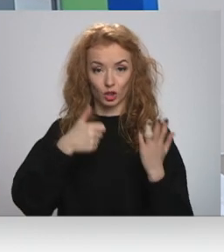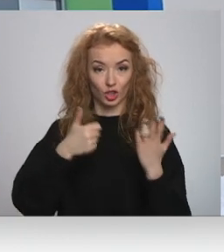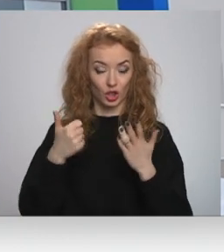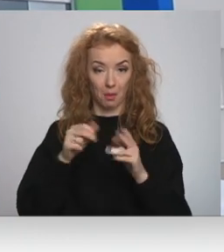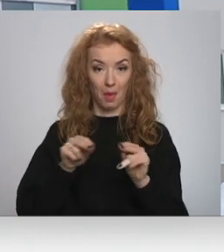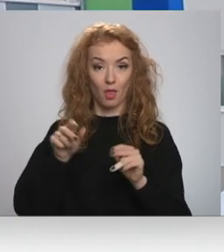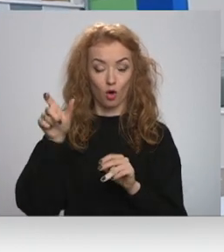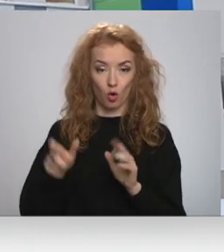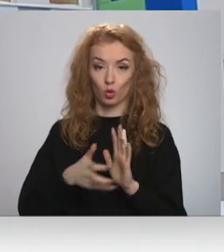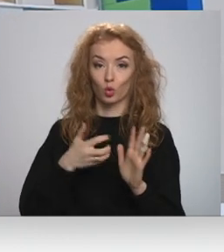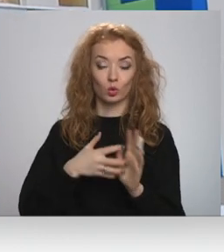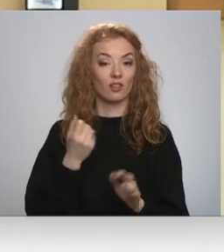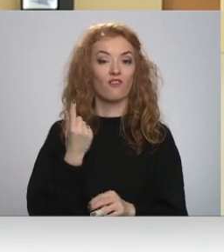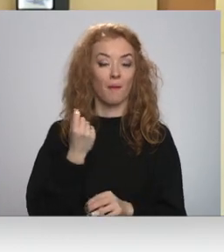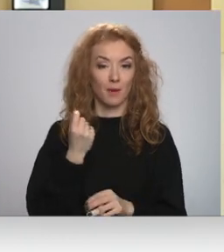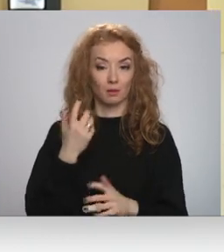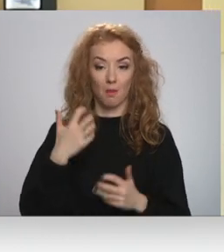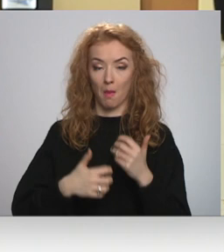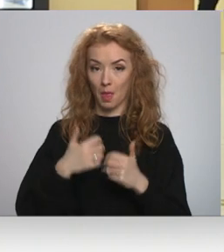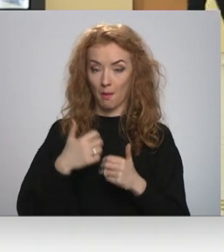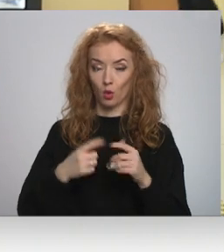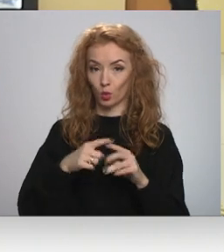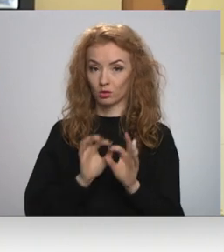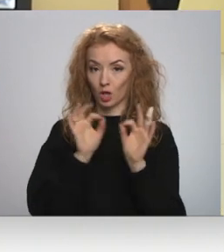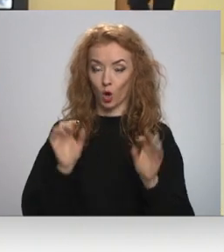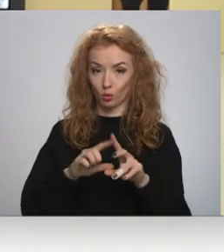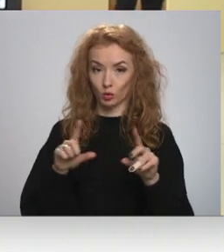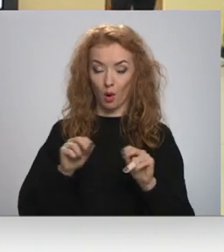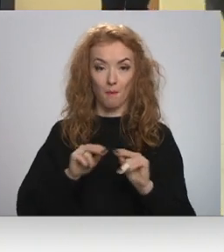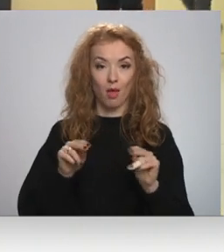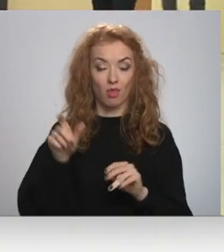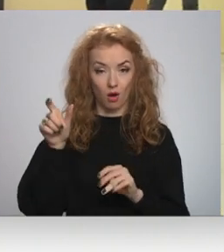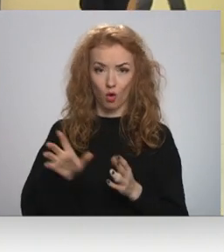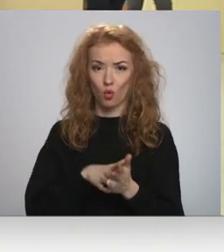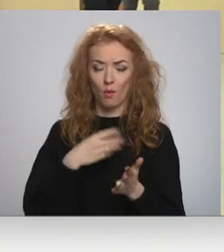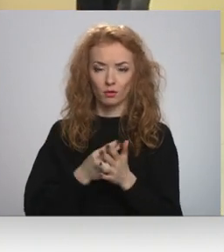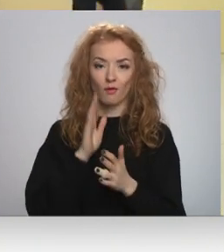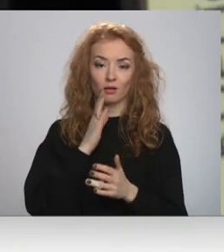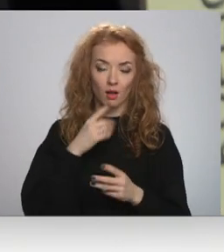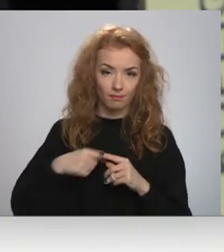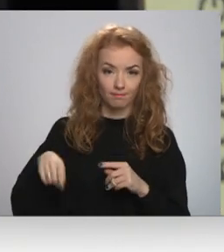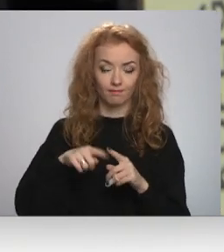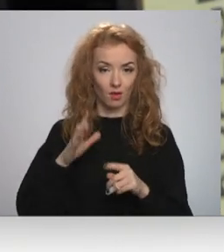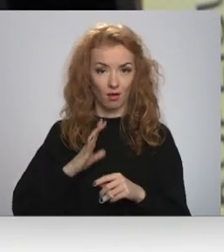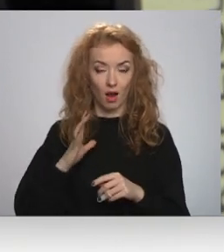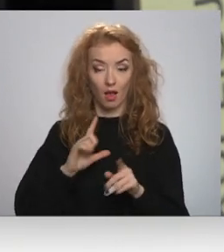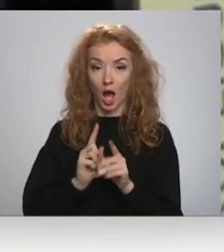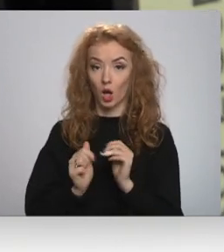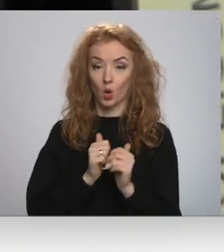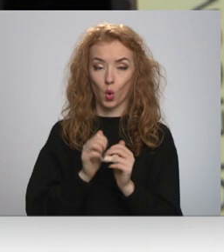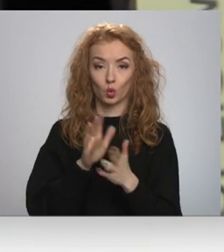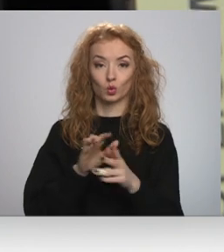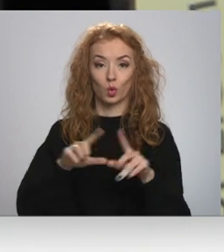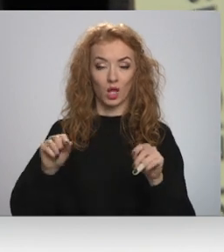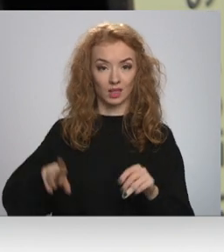pedagogiem šobrīd trūkst 11. Matemātikas un sākumskolas pedagogu vakants ir jau kopš vasaras. Joprojām notiek arī konkursu skolas